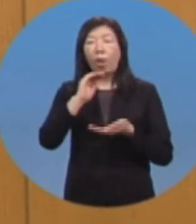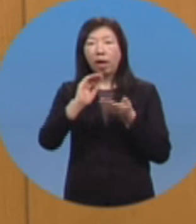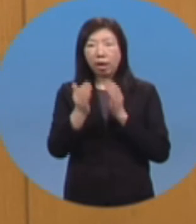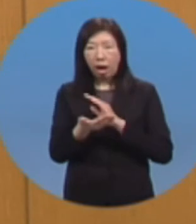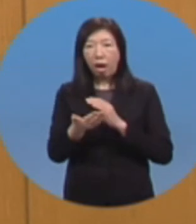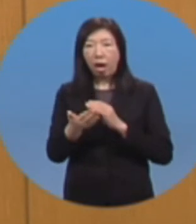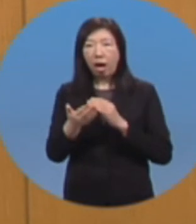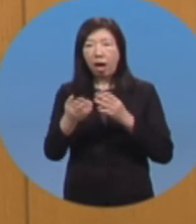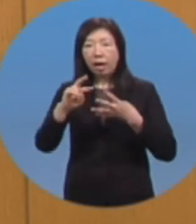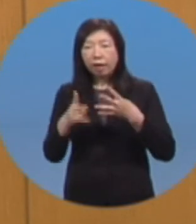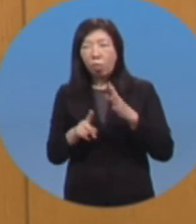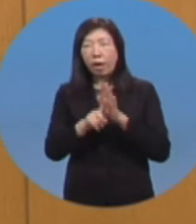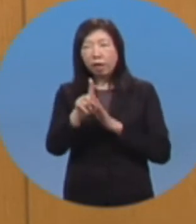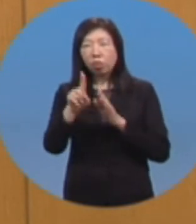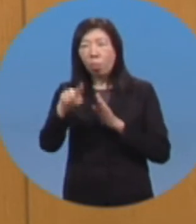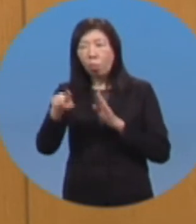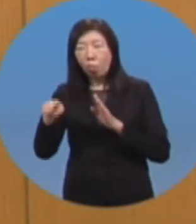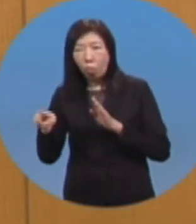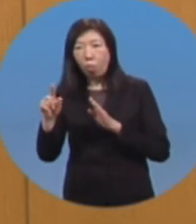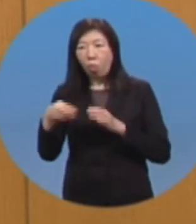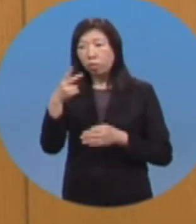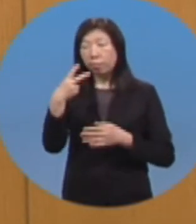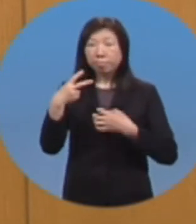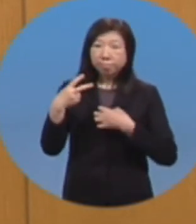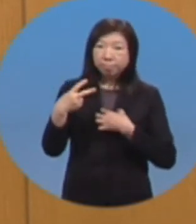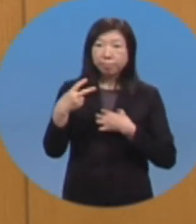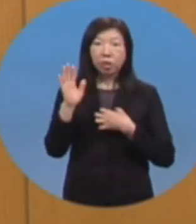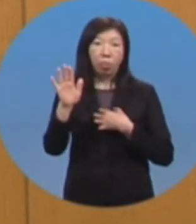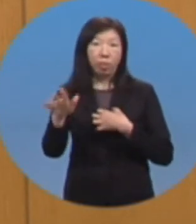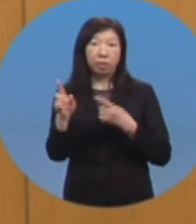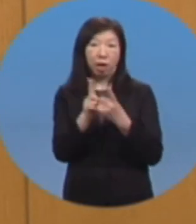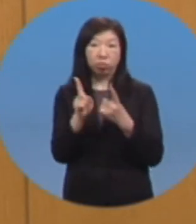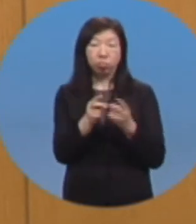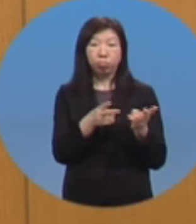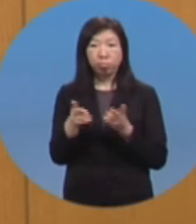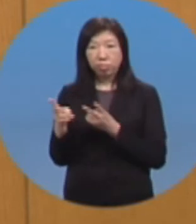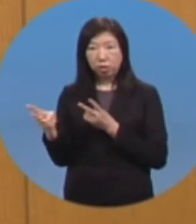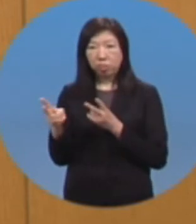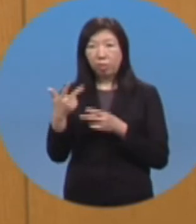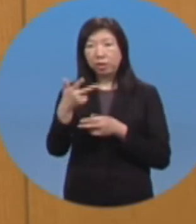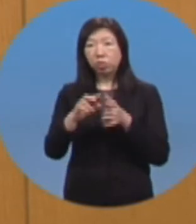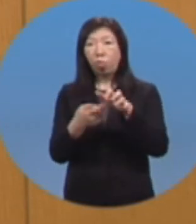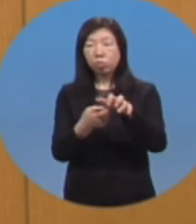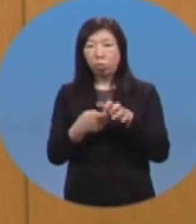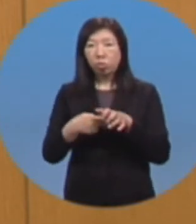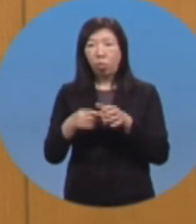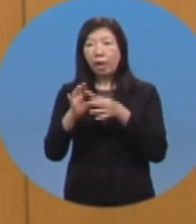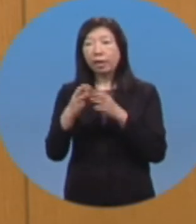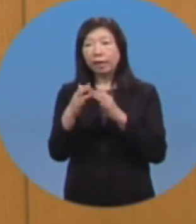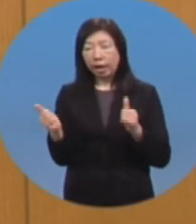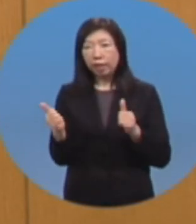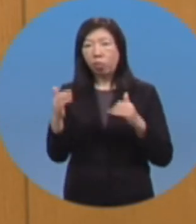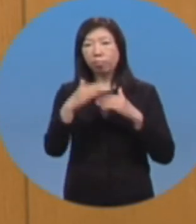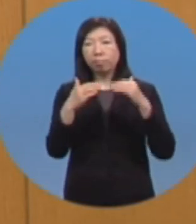か気候変動、食糧危機、こうした将来に対する備えを市町村や関係の皆様方と積